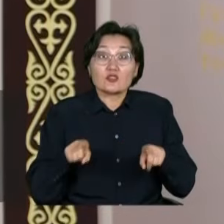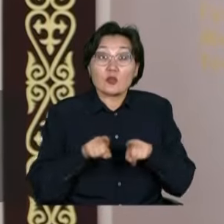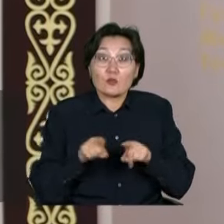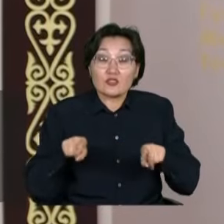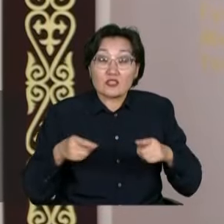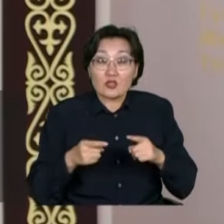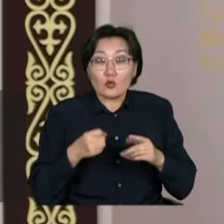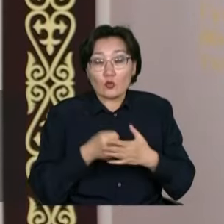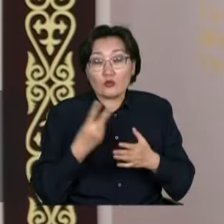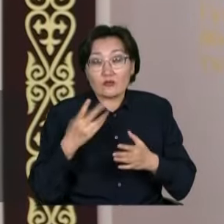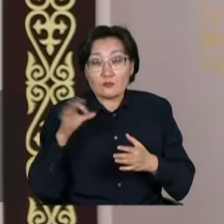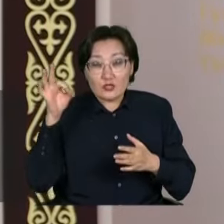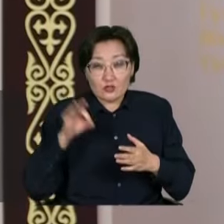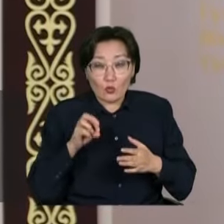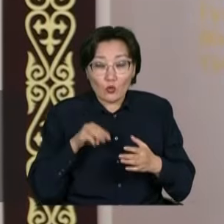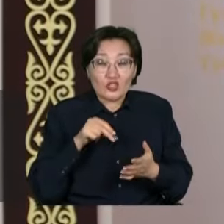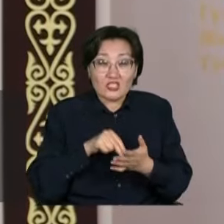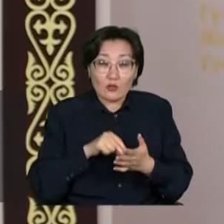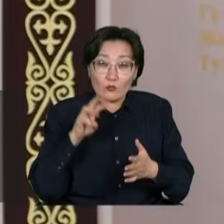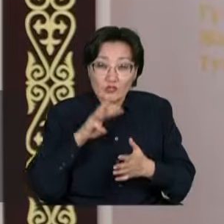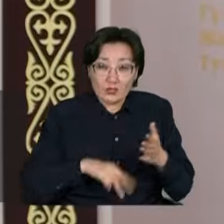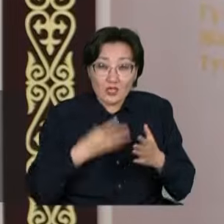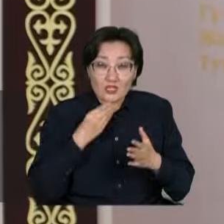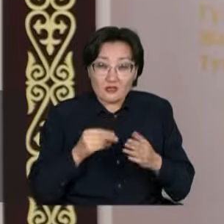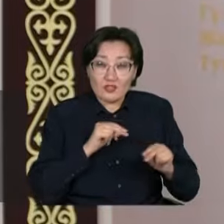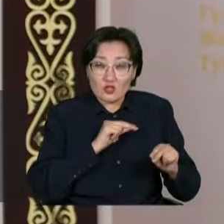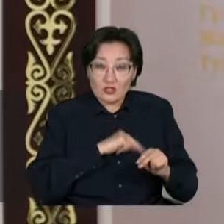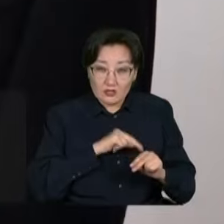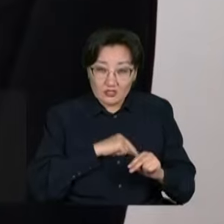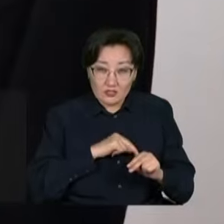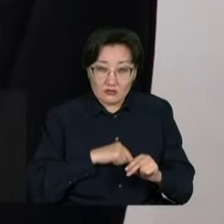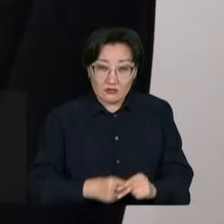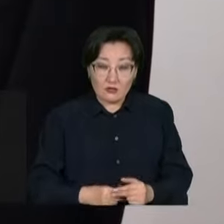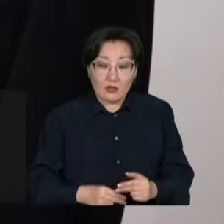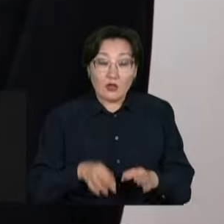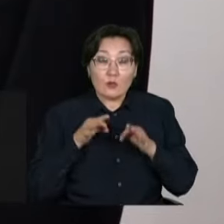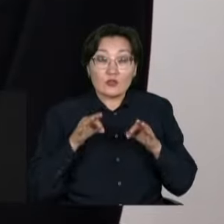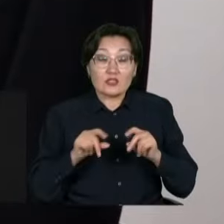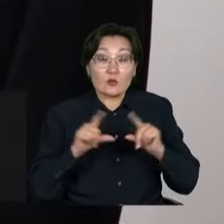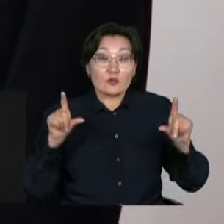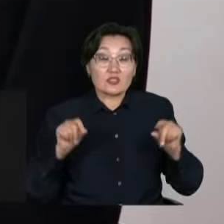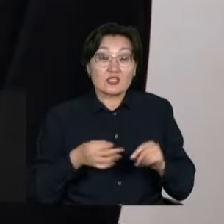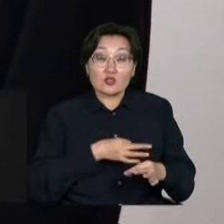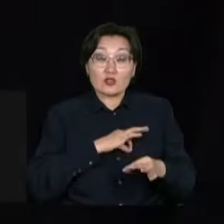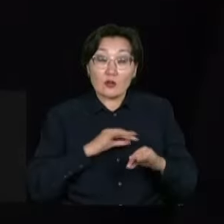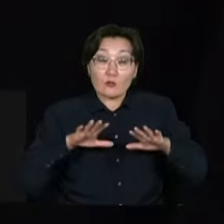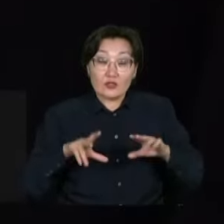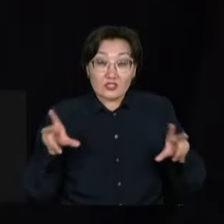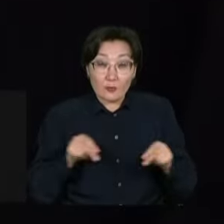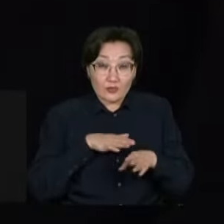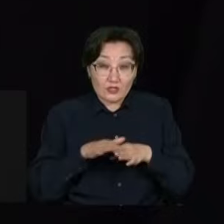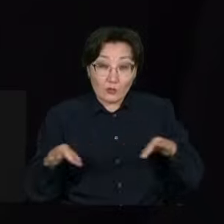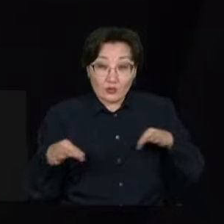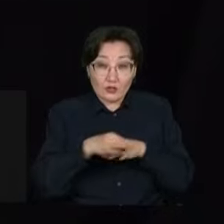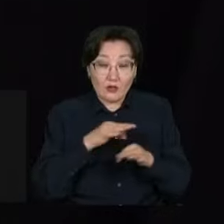также сумму до 25% от суммы штрафа за свою деятельность. Как отметили в департаменте юстиции, в случае успешной реализации